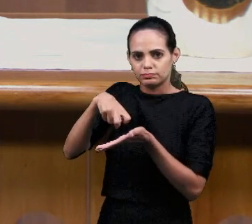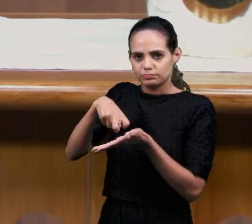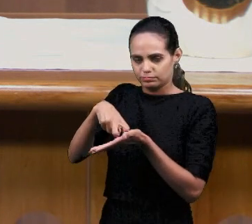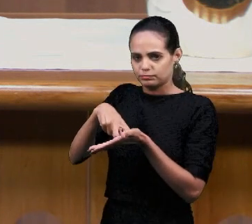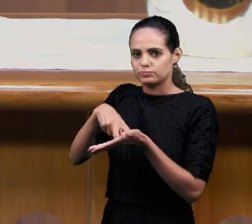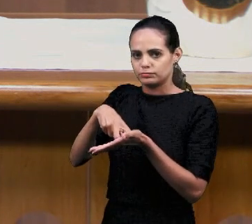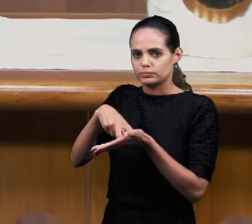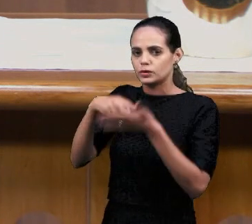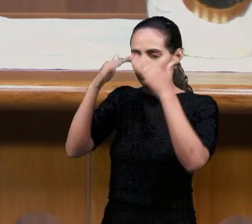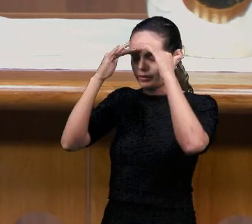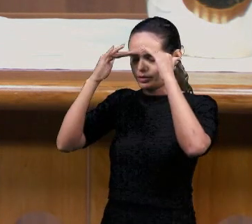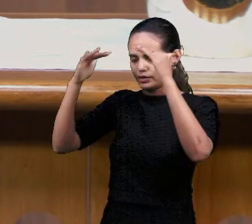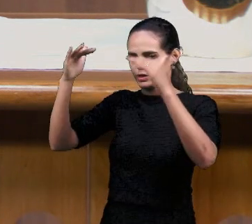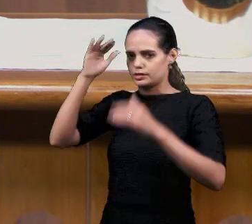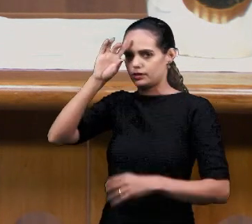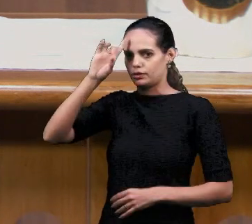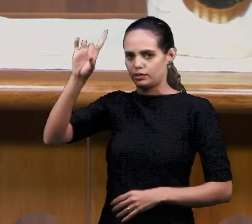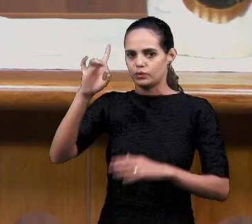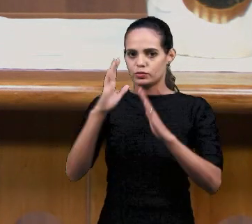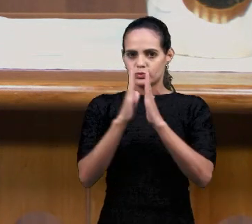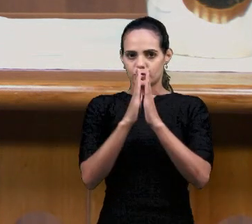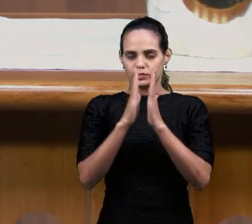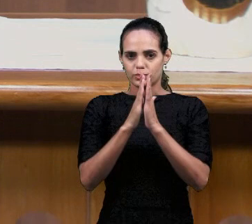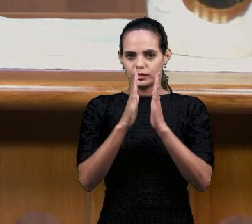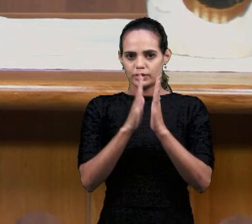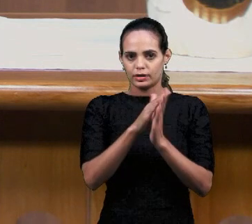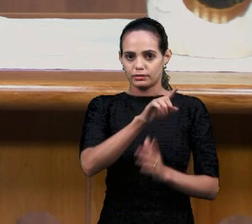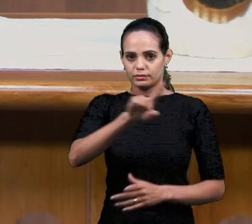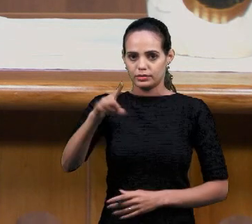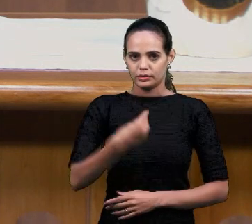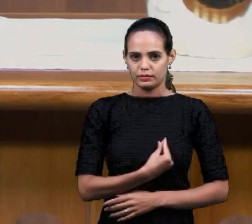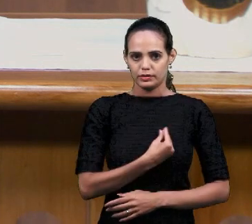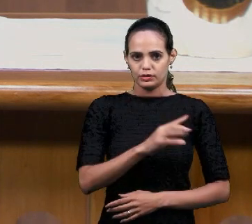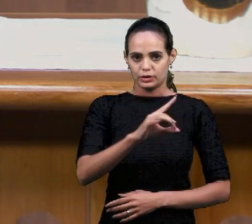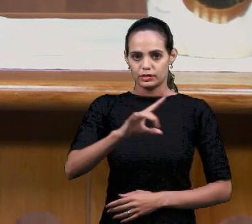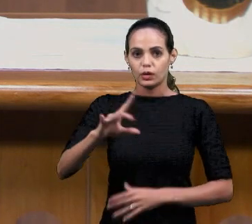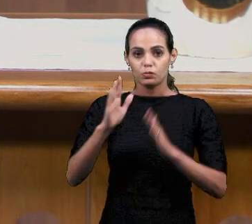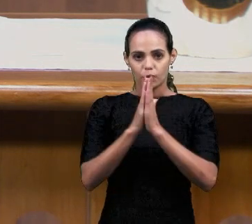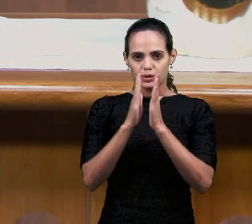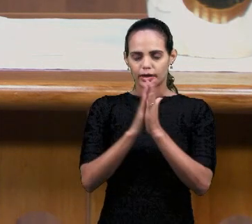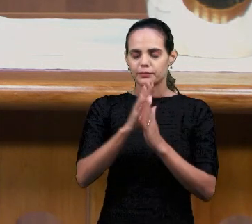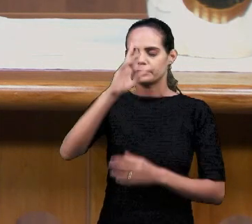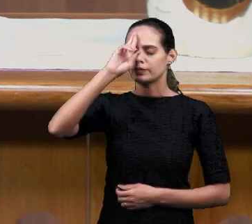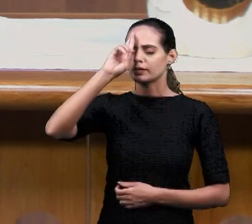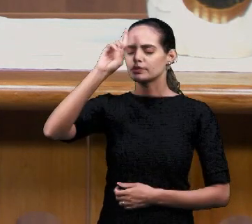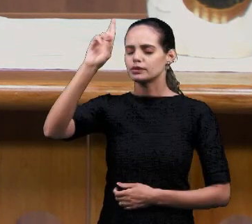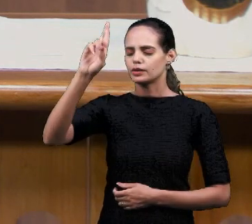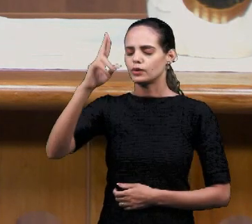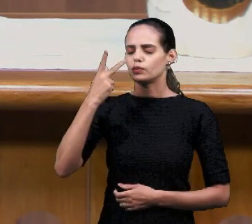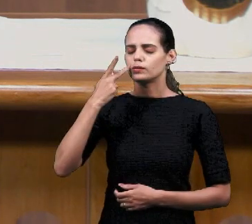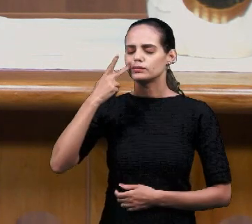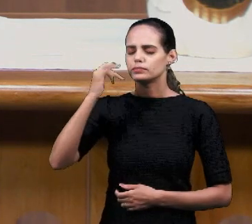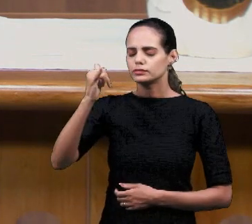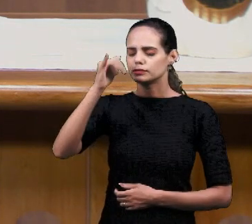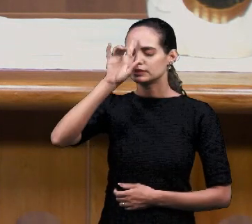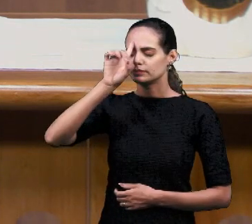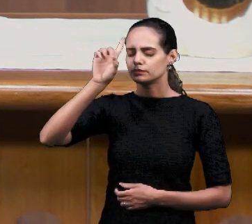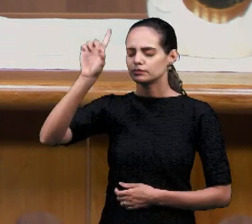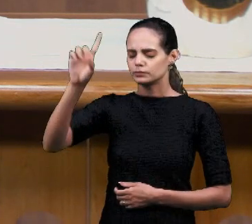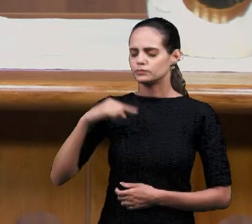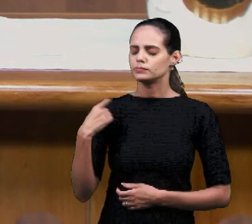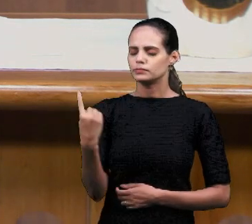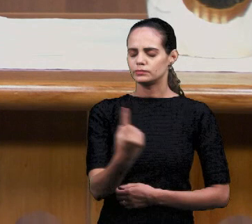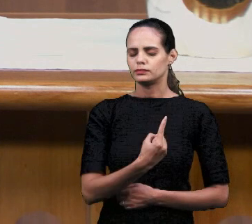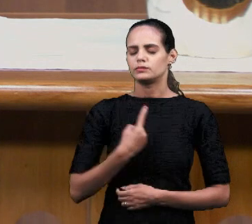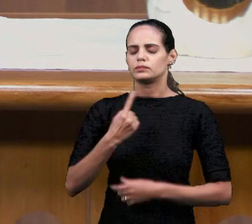devant Dieu, afin que nous puissions prier au Seigneur en faveur de leur vie. Prions, Seigneur. Seigneur, notre Dieu et Père, nous prions à toi et nous